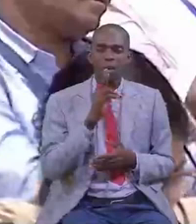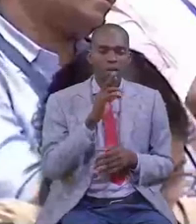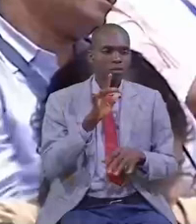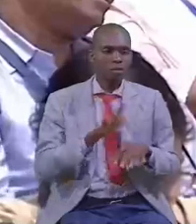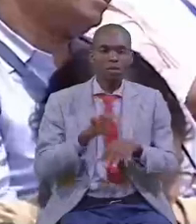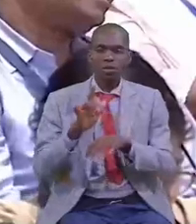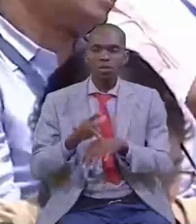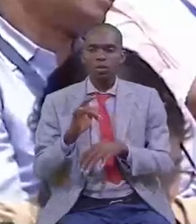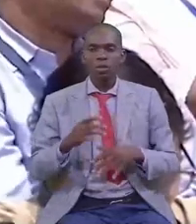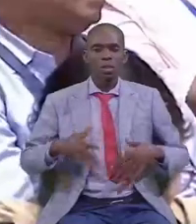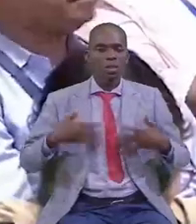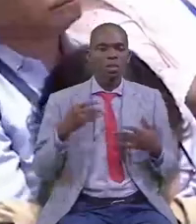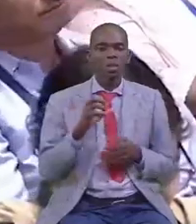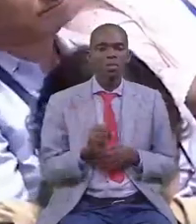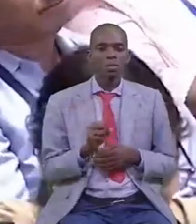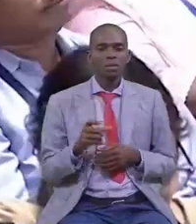Ils transforment des vies.